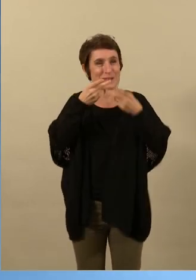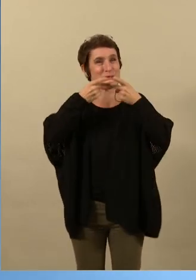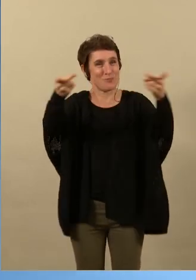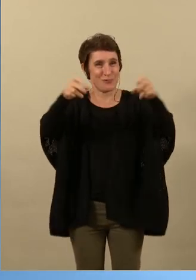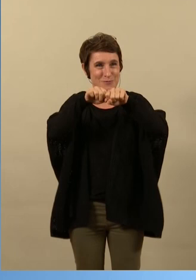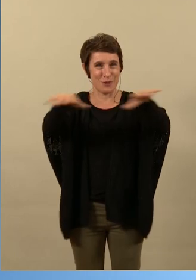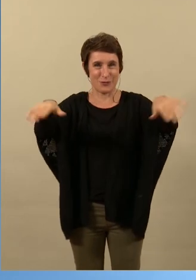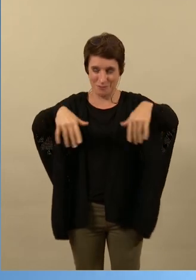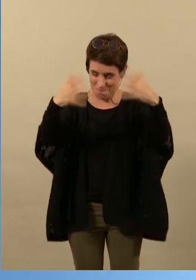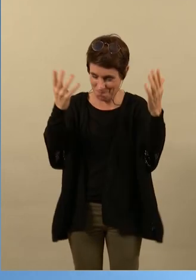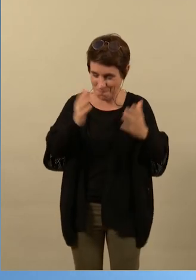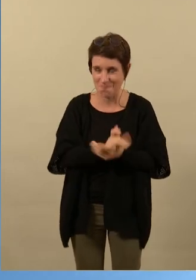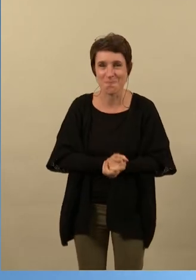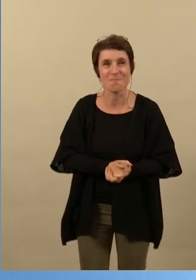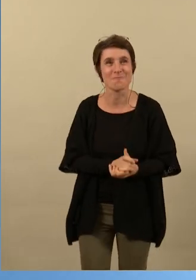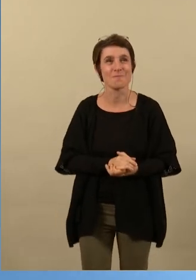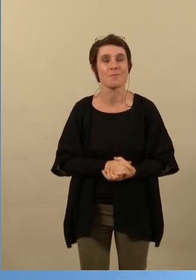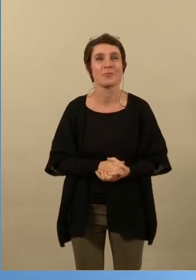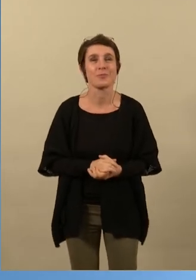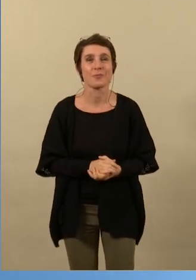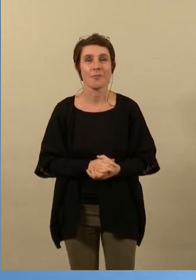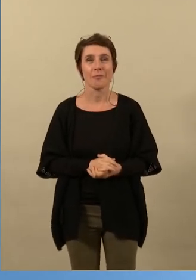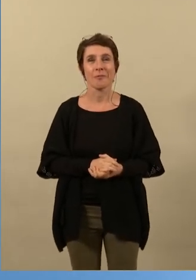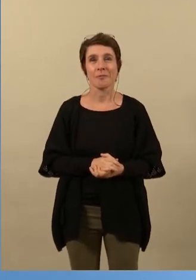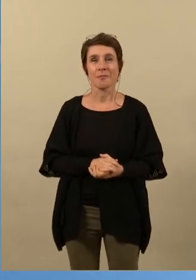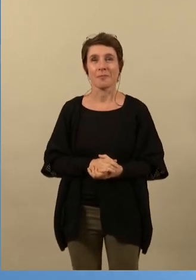B c'est ça